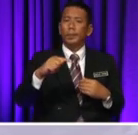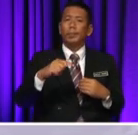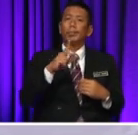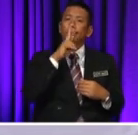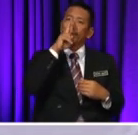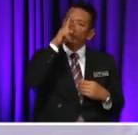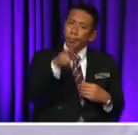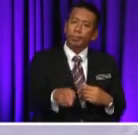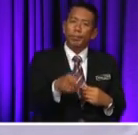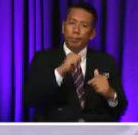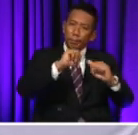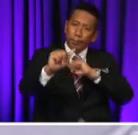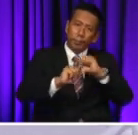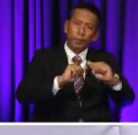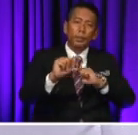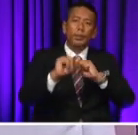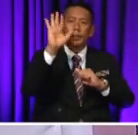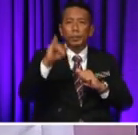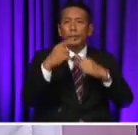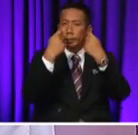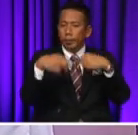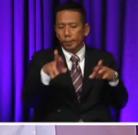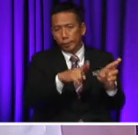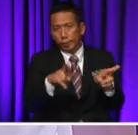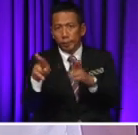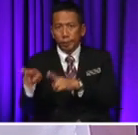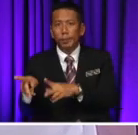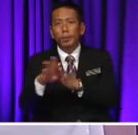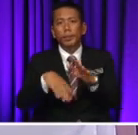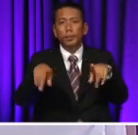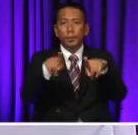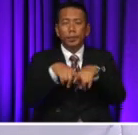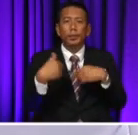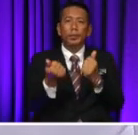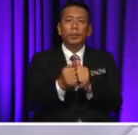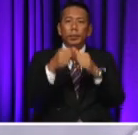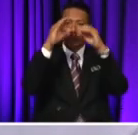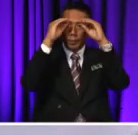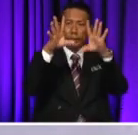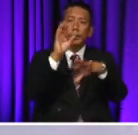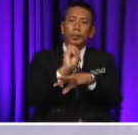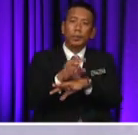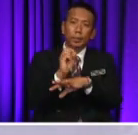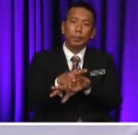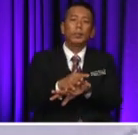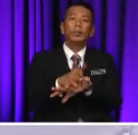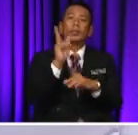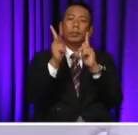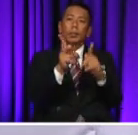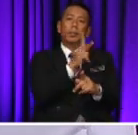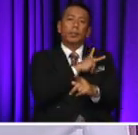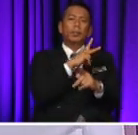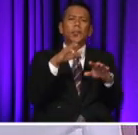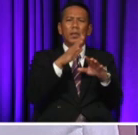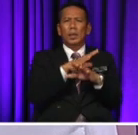merealisasikan activity Activity yang telah dirancang bersama dengan guru pengasihan Jadi kalau ketua tak memainkan